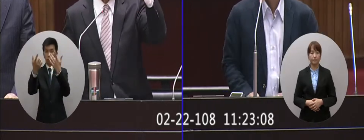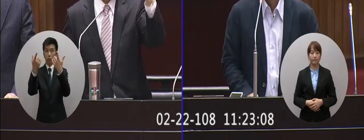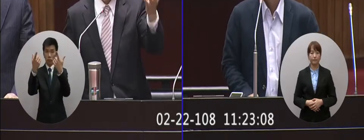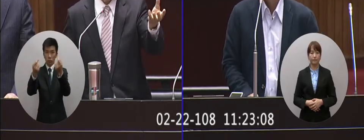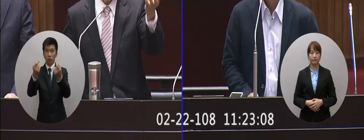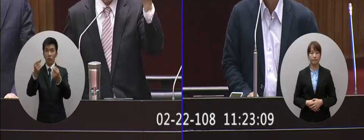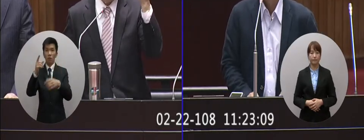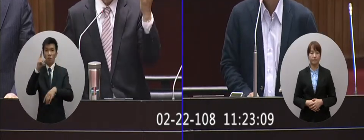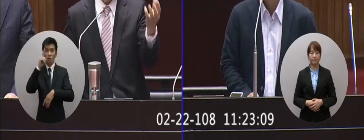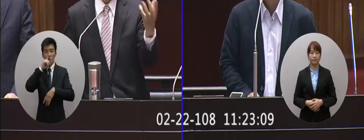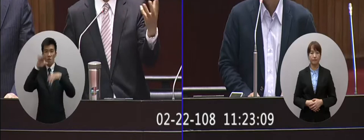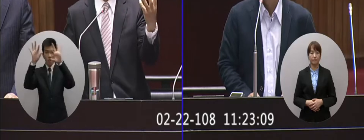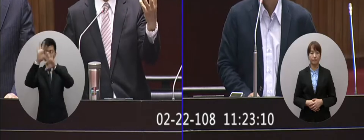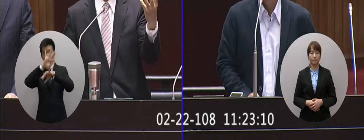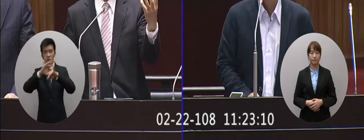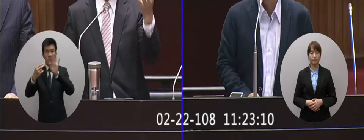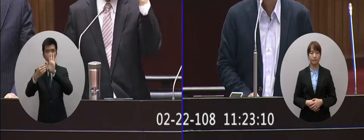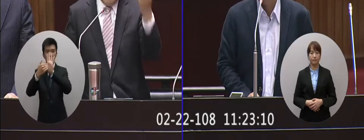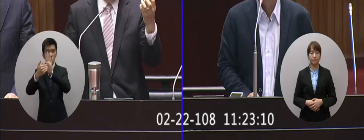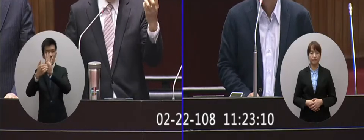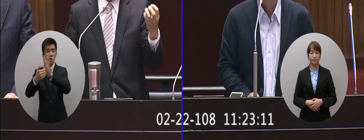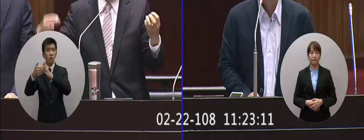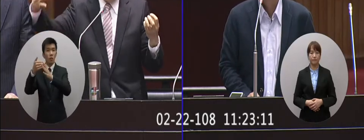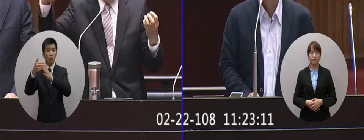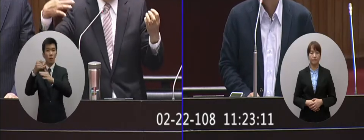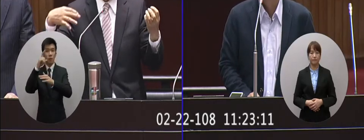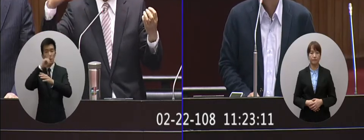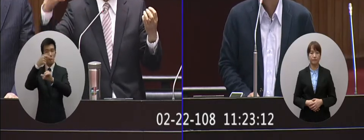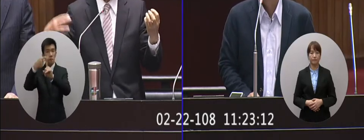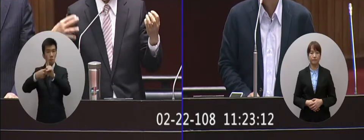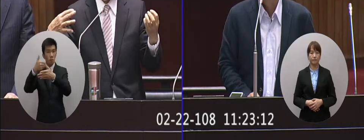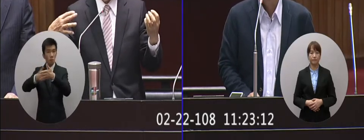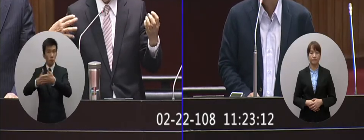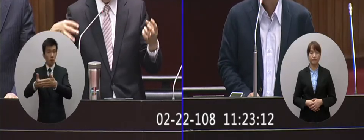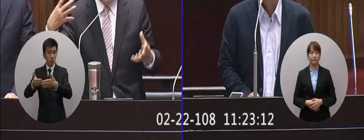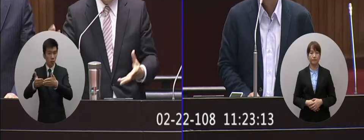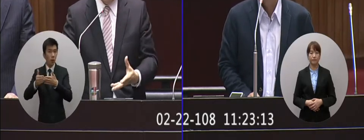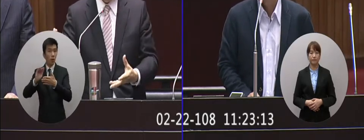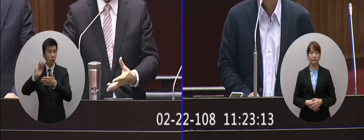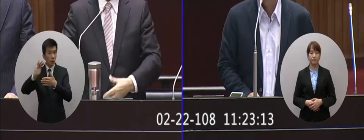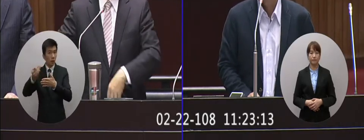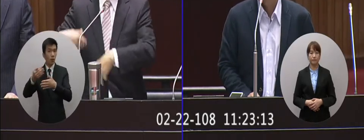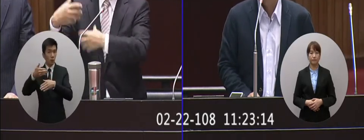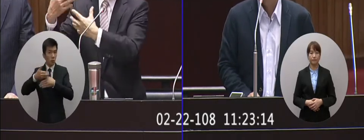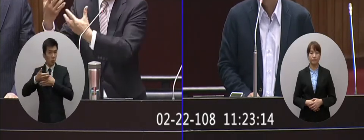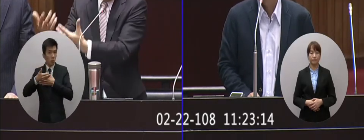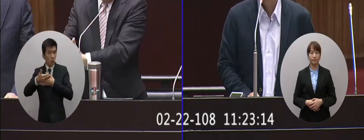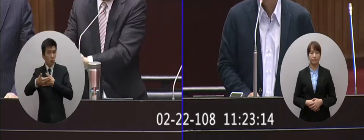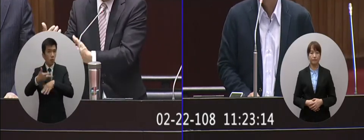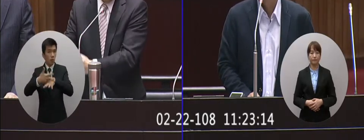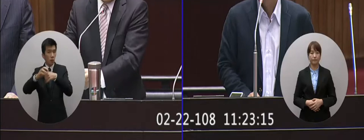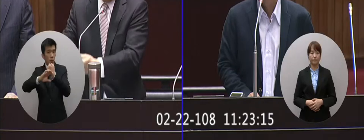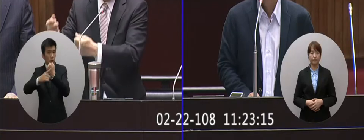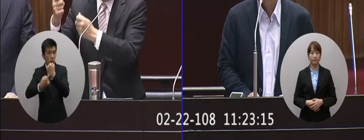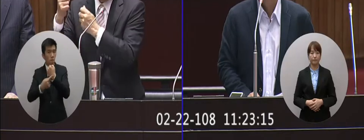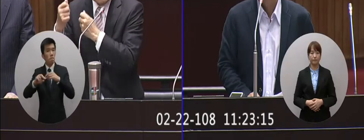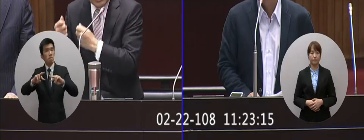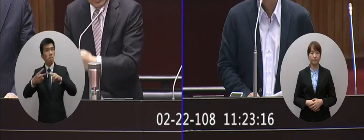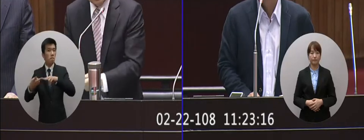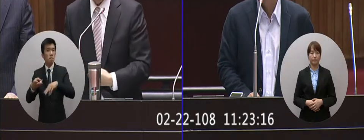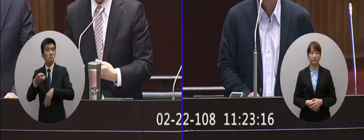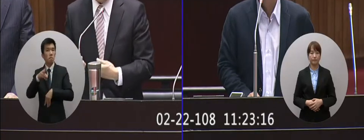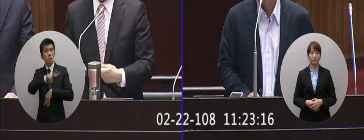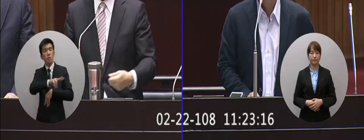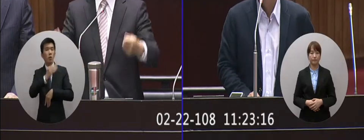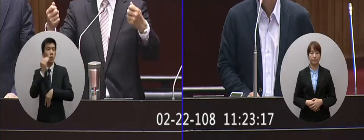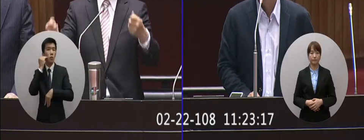要减轻空气污染。但方法来调整，就是讲，或者个老车的